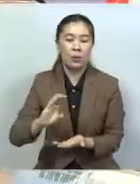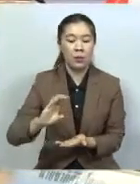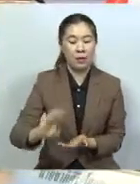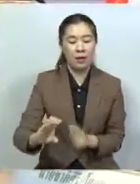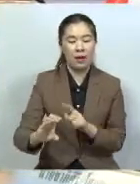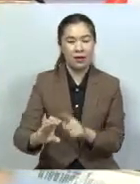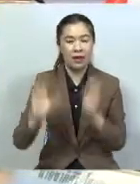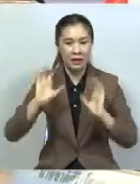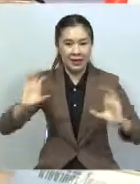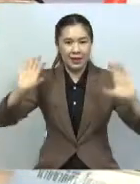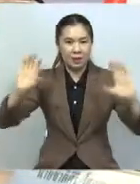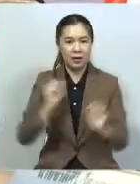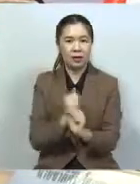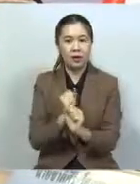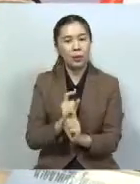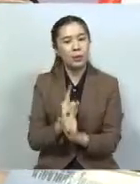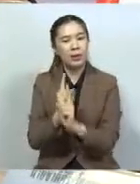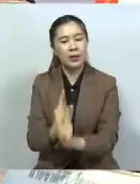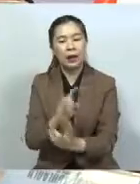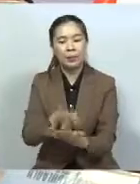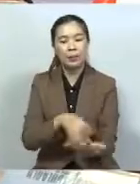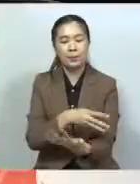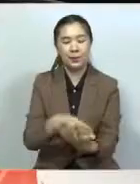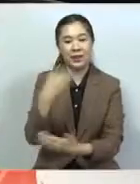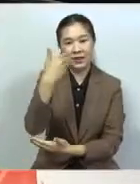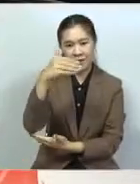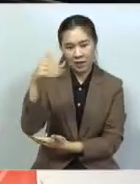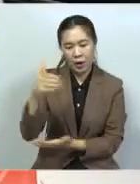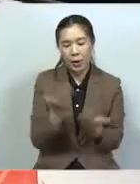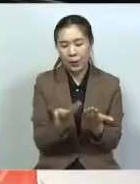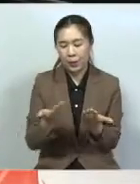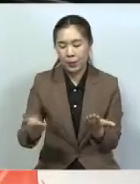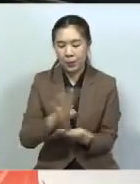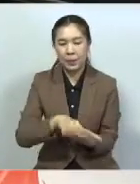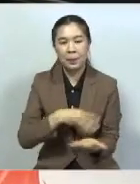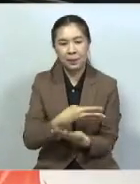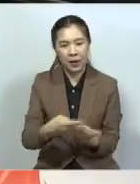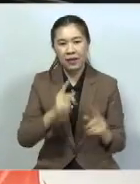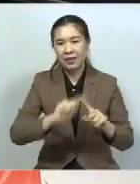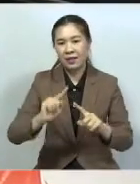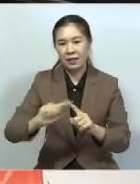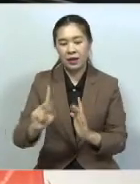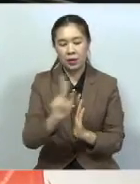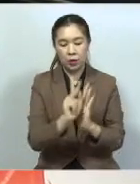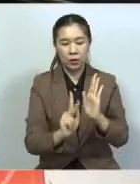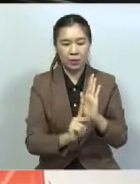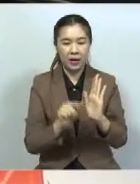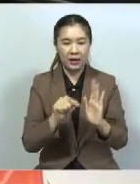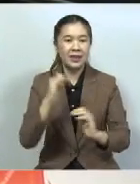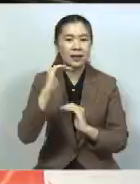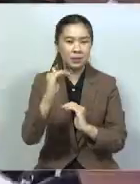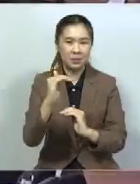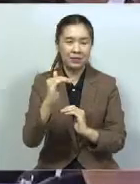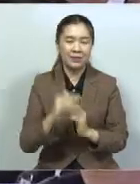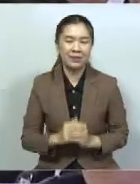ที่ทุกรัฐบาลต้องทำตามทั้งยุทธศาสตร์ชาติแผนแม่บทและแผนปฏิรูปเพราะเป็นเรื่องที่กฎหมายนั้นกำหนด